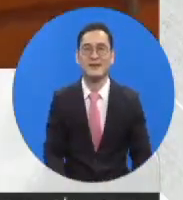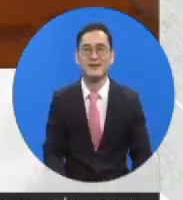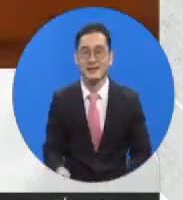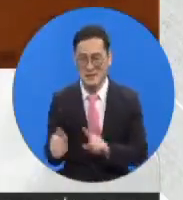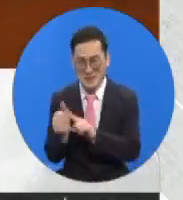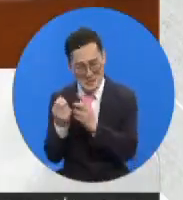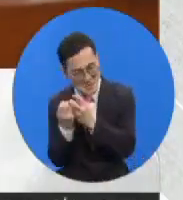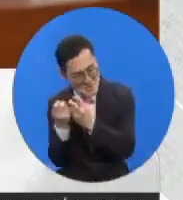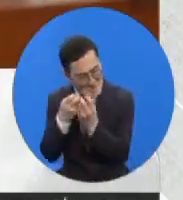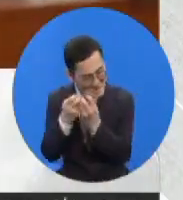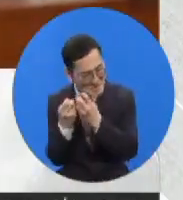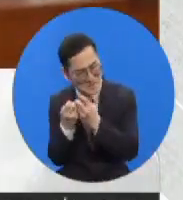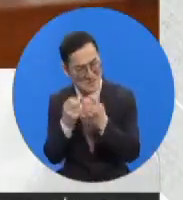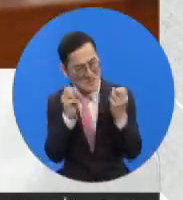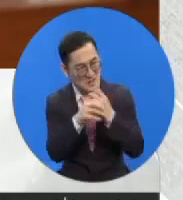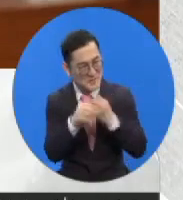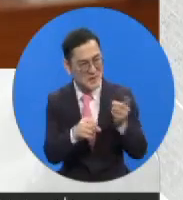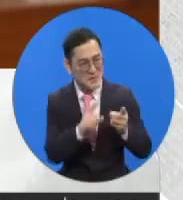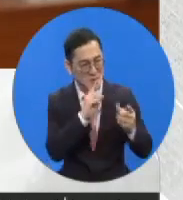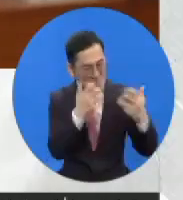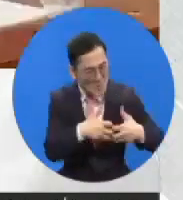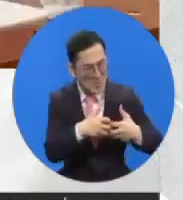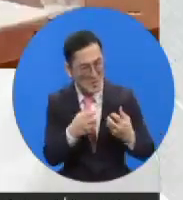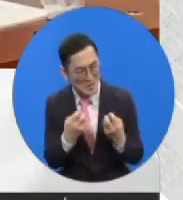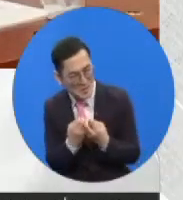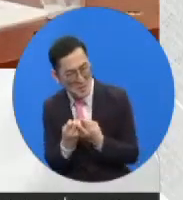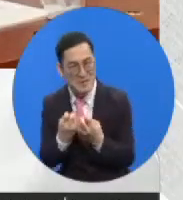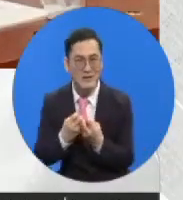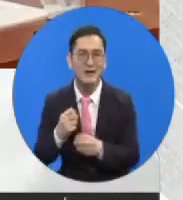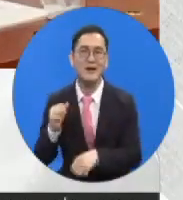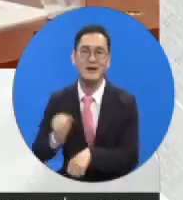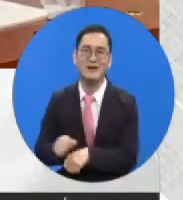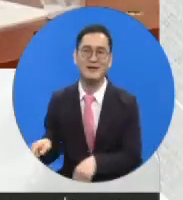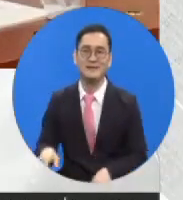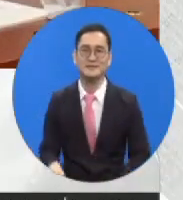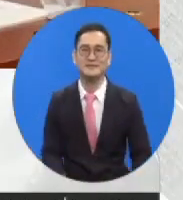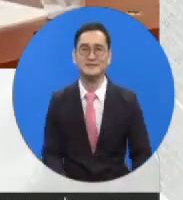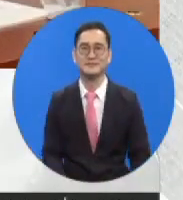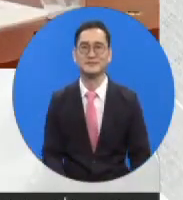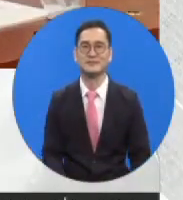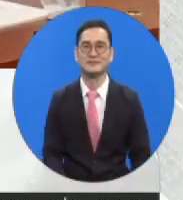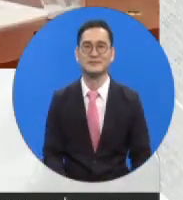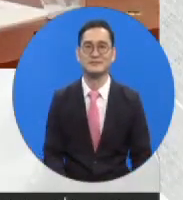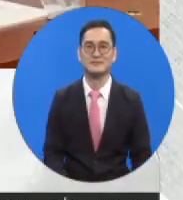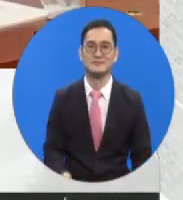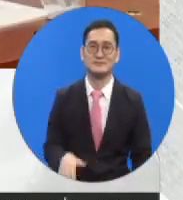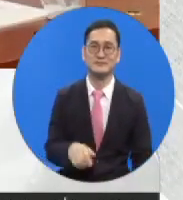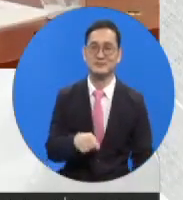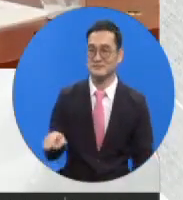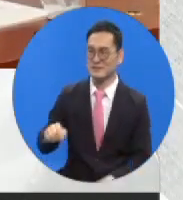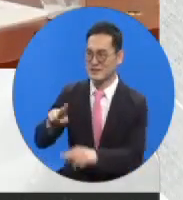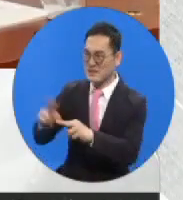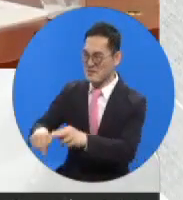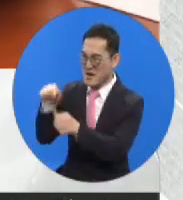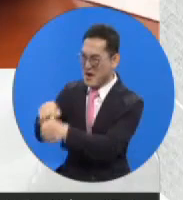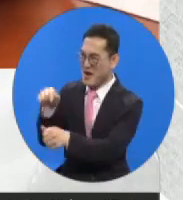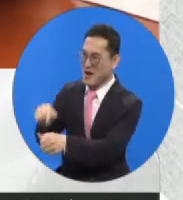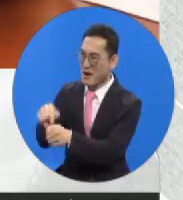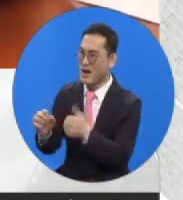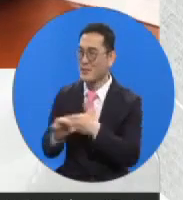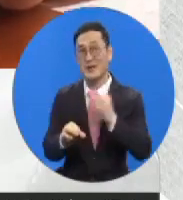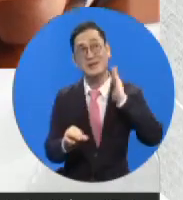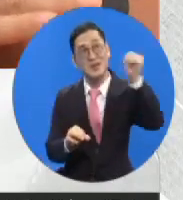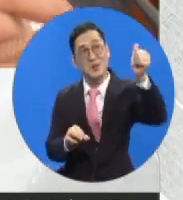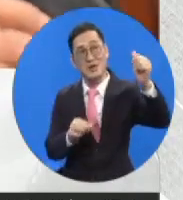거죠. 그래서 지금 얘기한 것처럼 이제 앞으로 여당이 물러나고 하면 할수록 오히려 대통령과 대통령 임명권자의 뜻을 거스르는 게 되기